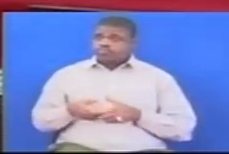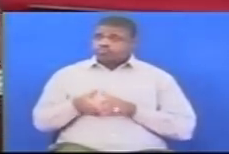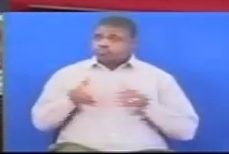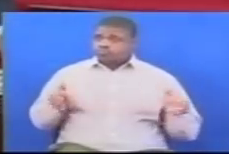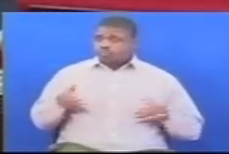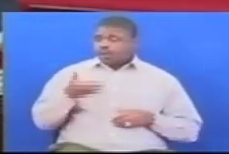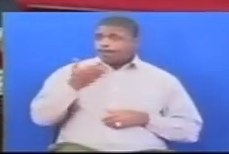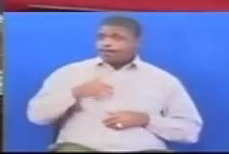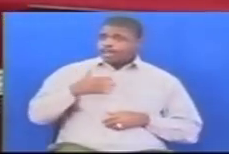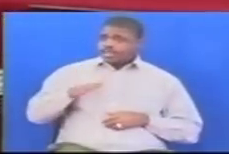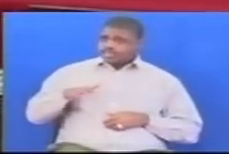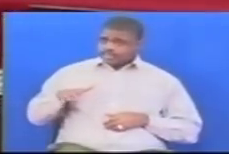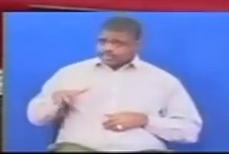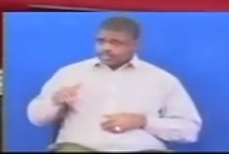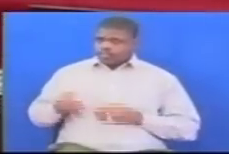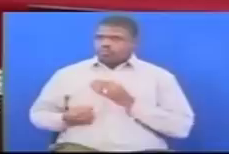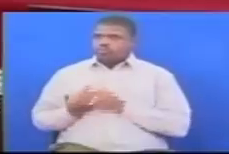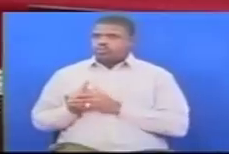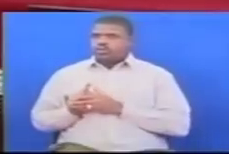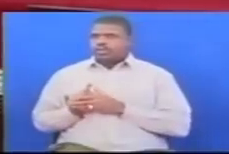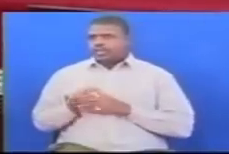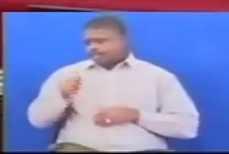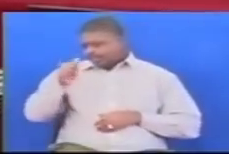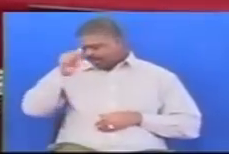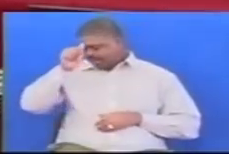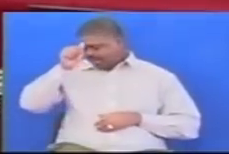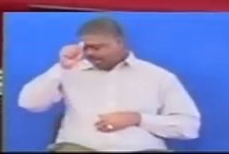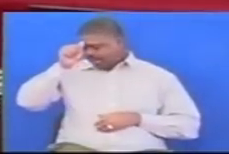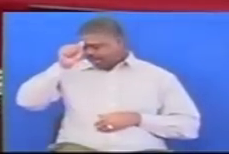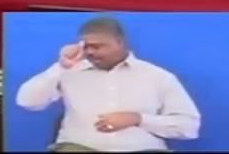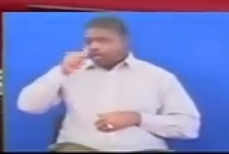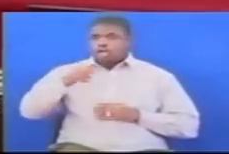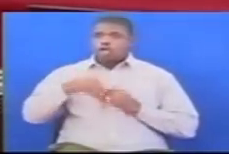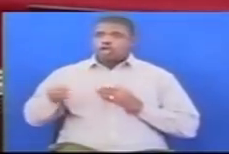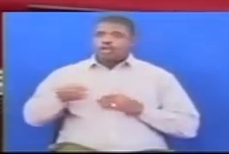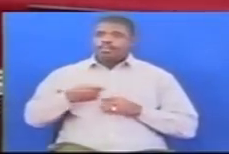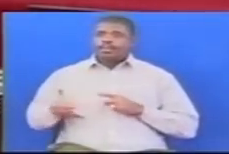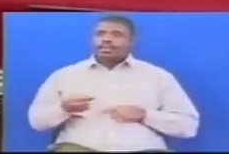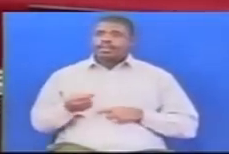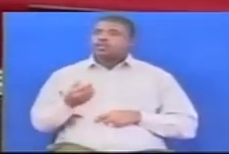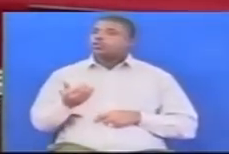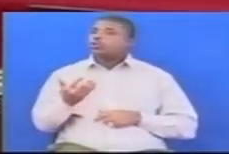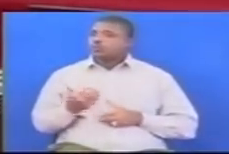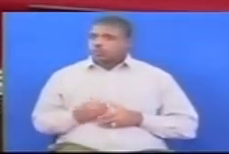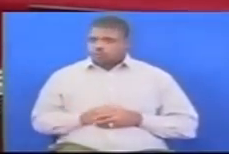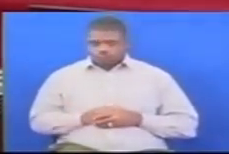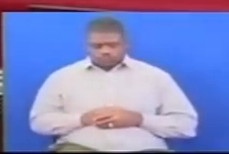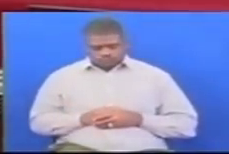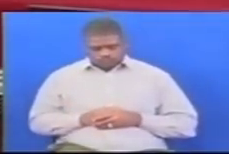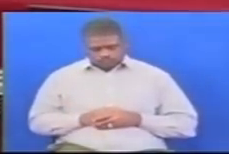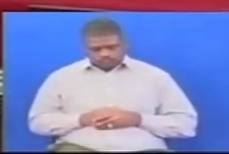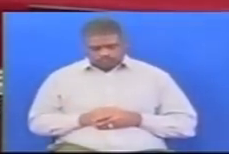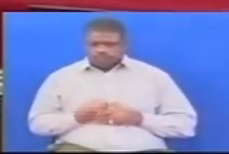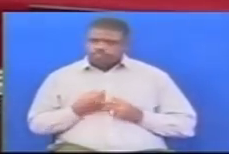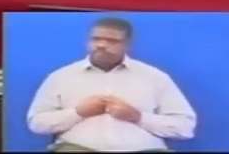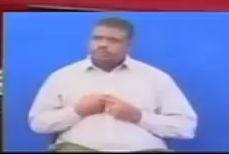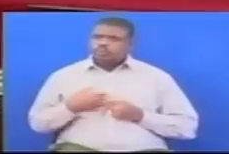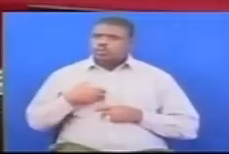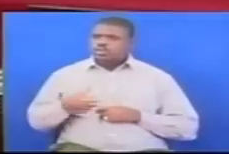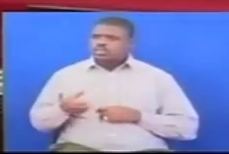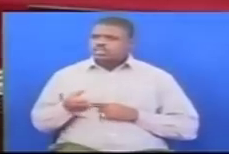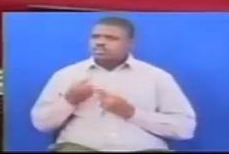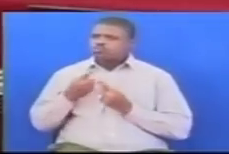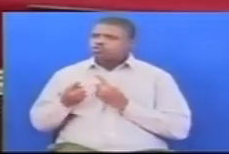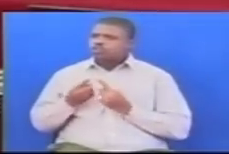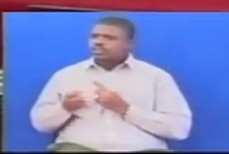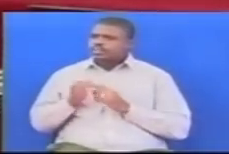maji wa kutoka India wa dola milioni 500. Mheshimiwa mwenyekiti, nimeongea na waziri na namuomba